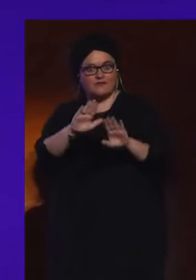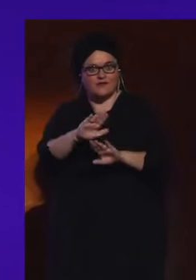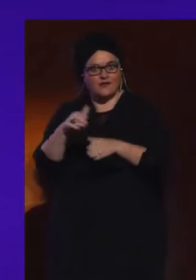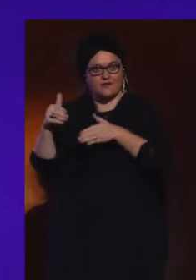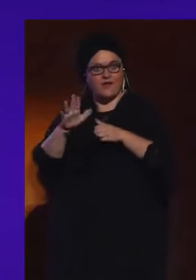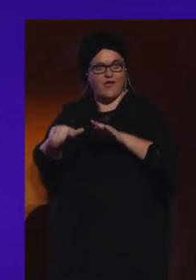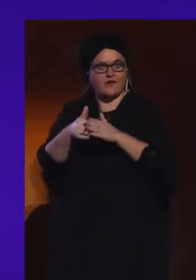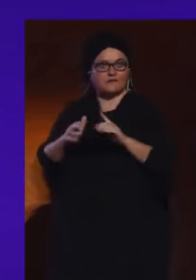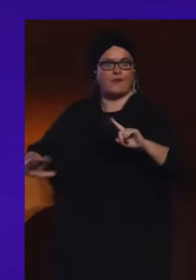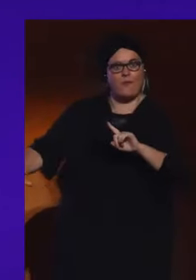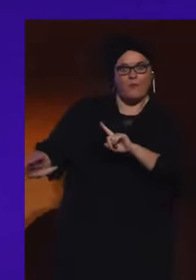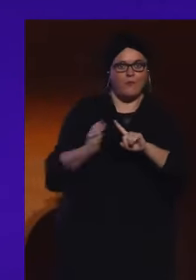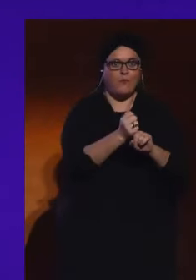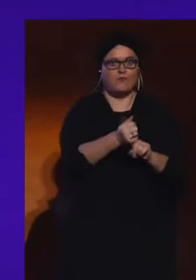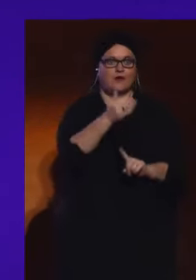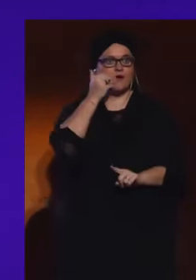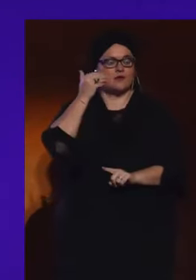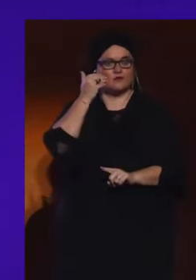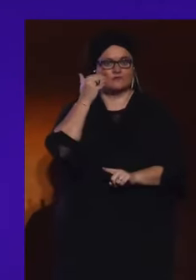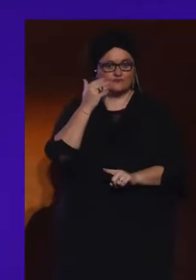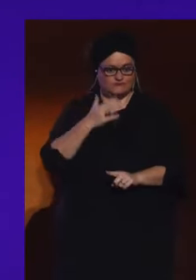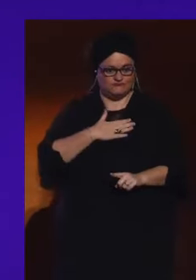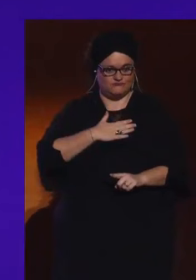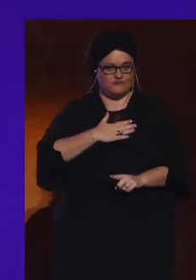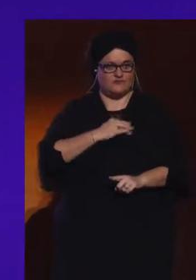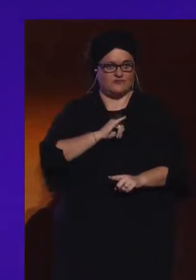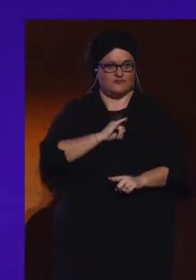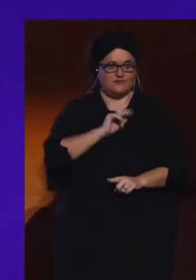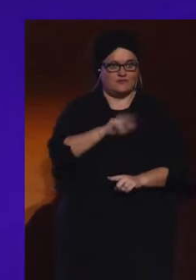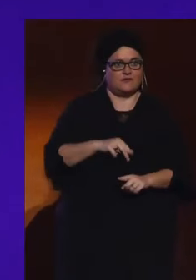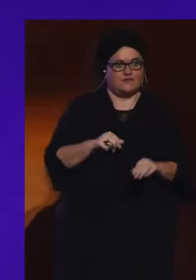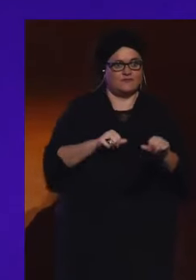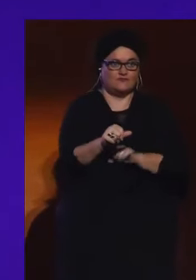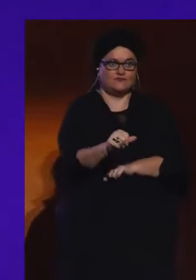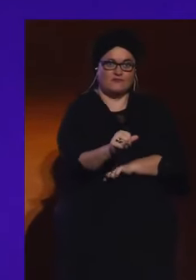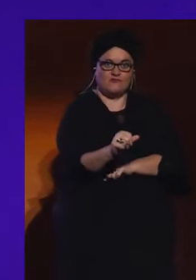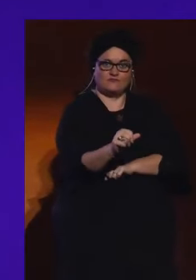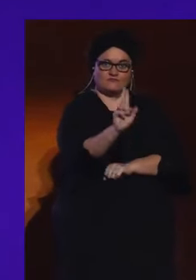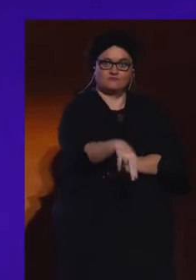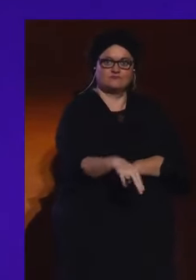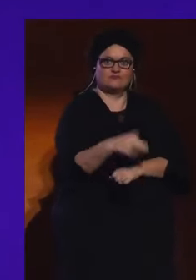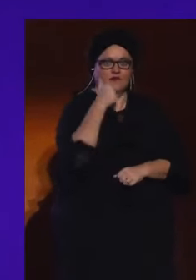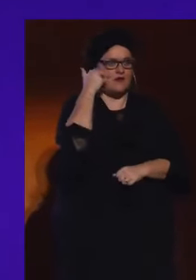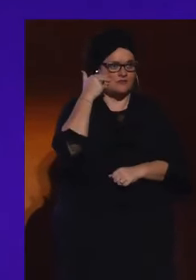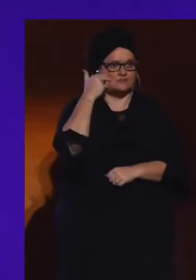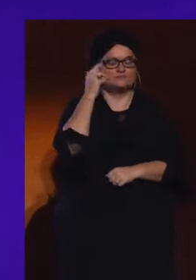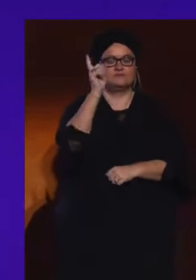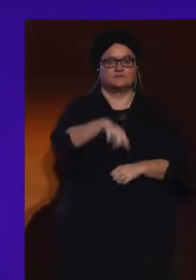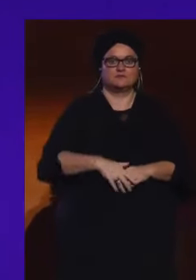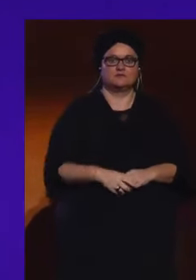dugun bideaz. Arro nago garenaz eta arro nago izango garenaz. Nago